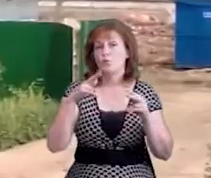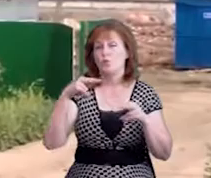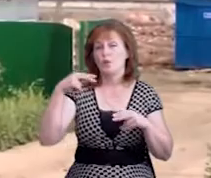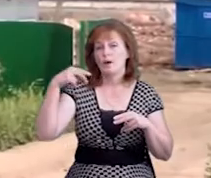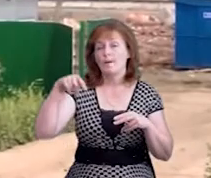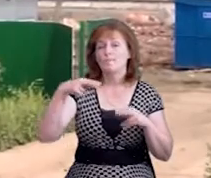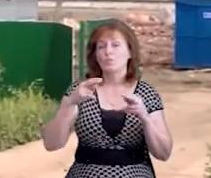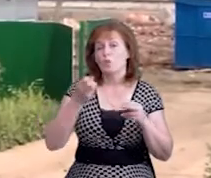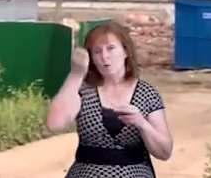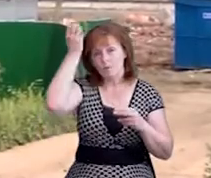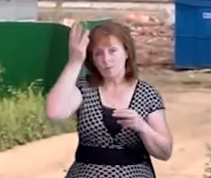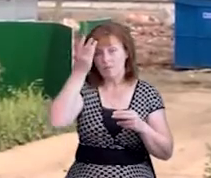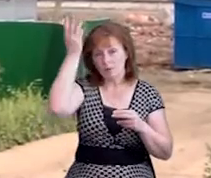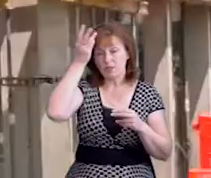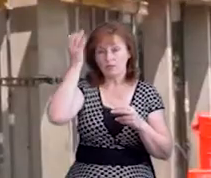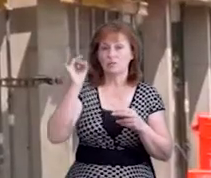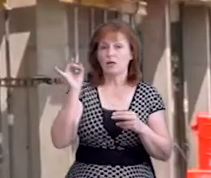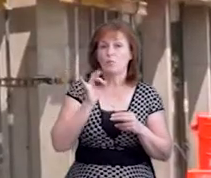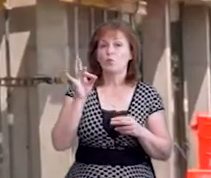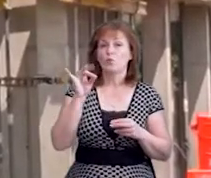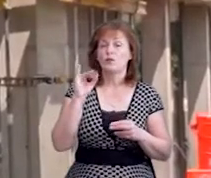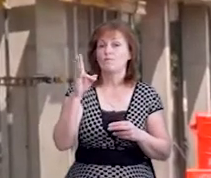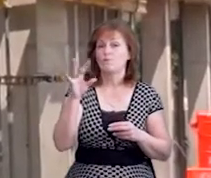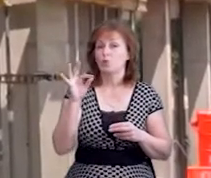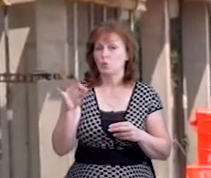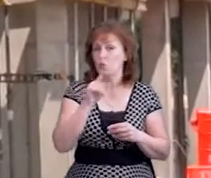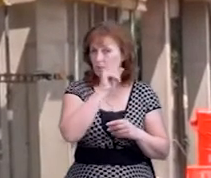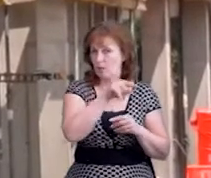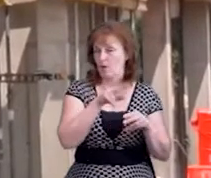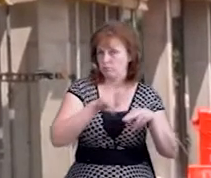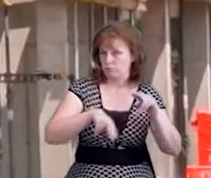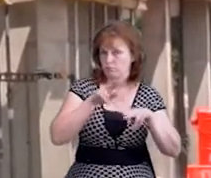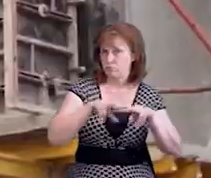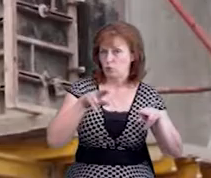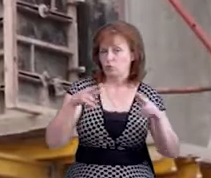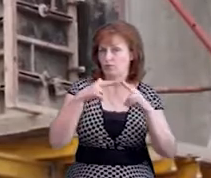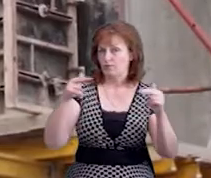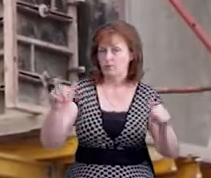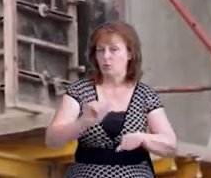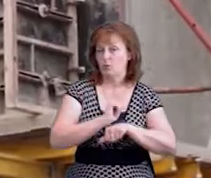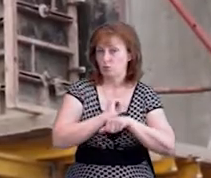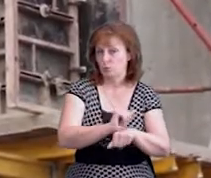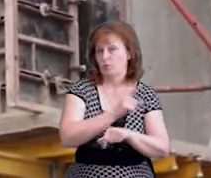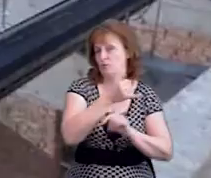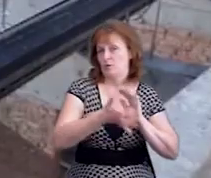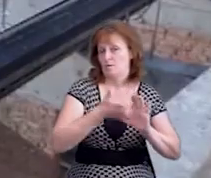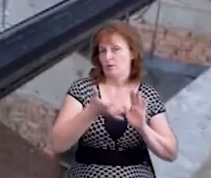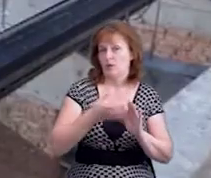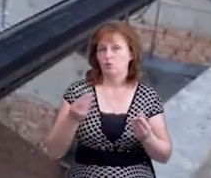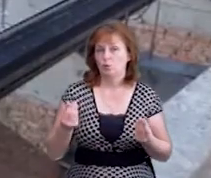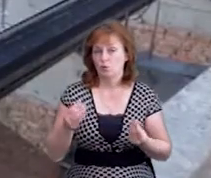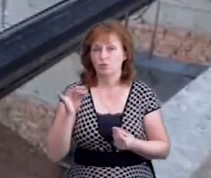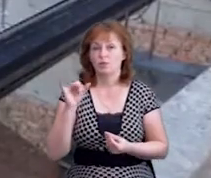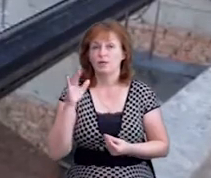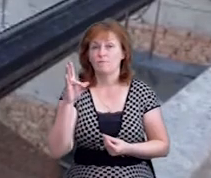і Рівному. У Хмельницькому будівництво палацу за майже 300 мільйонів гривень зараз призупинили через брак грошей. У Рівному